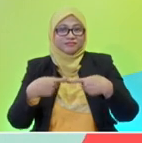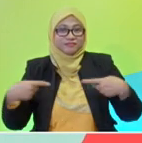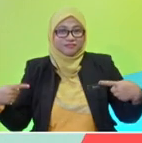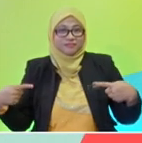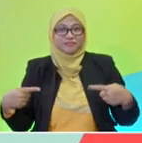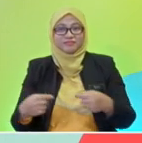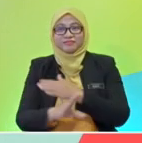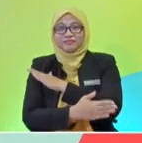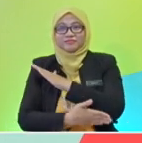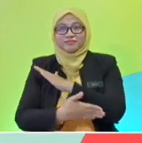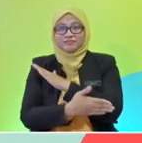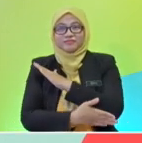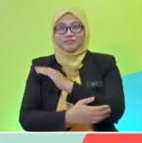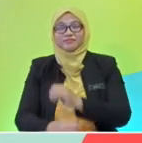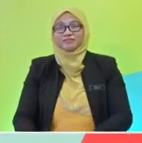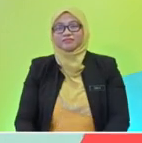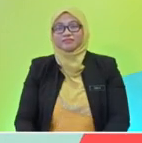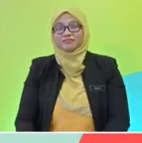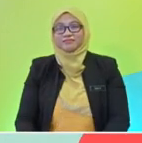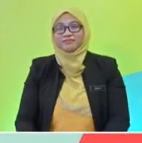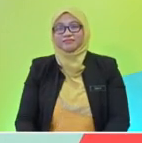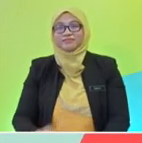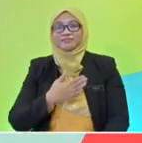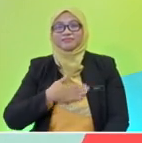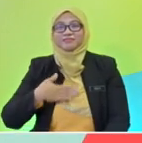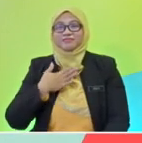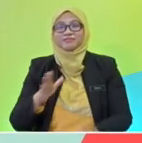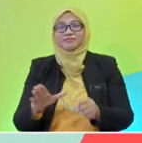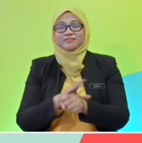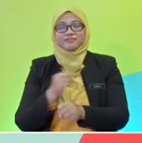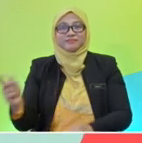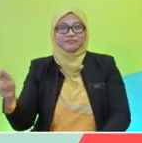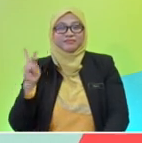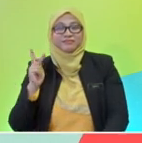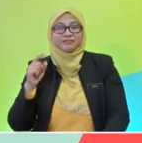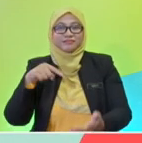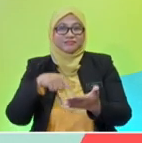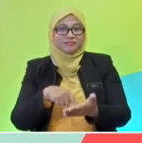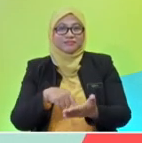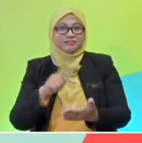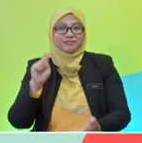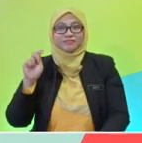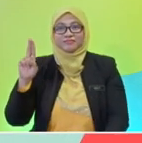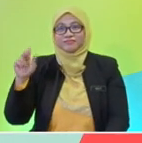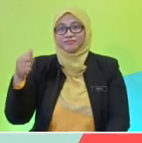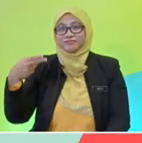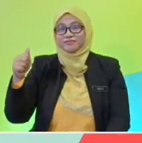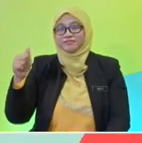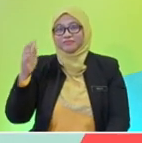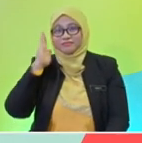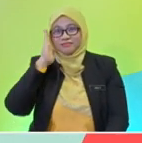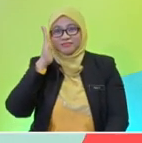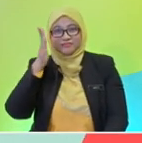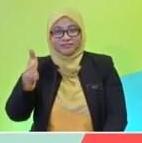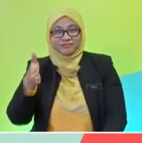kan? Dan akhirnya dia kata, di dada penuh satria, ini tuah akan membela untuk ku balut luka